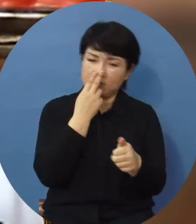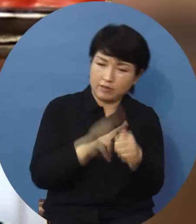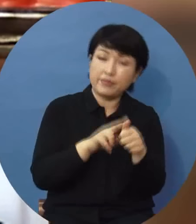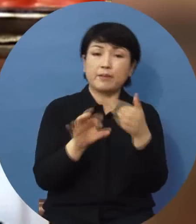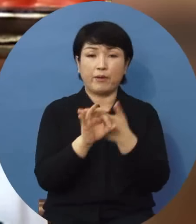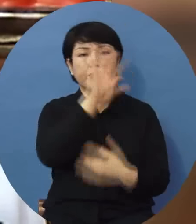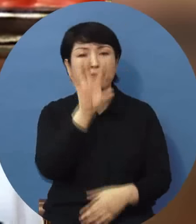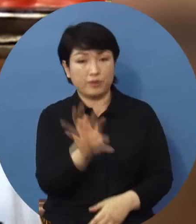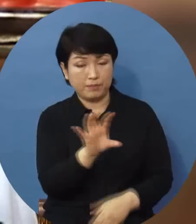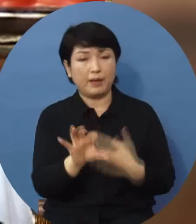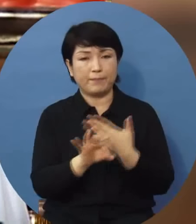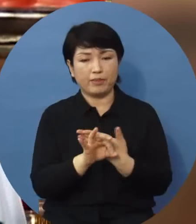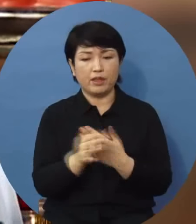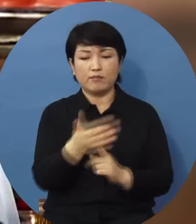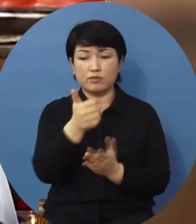부처님처럼